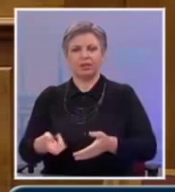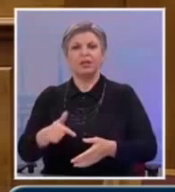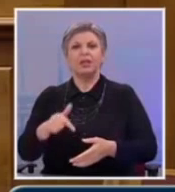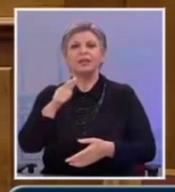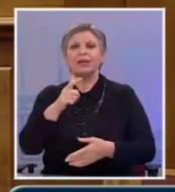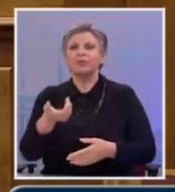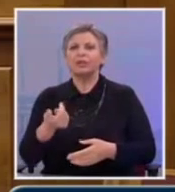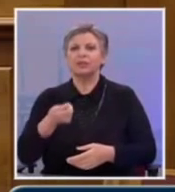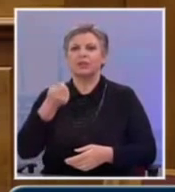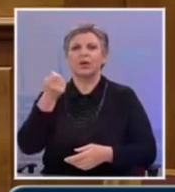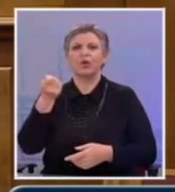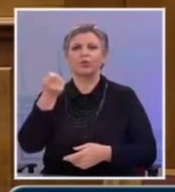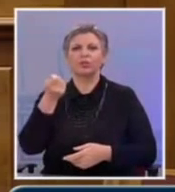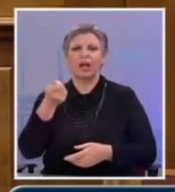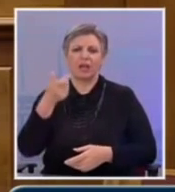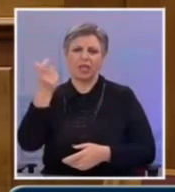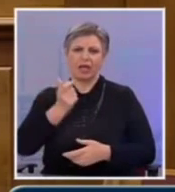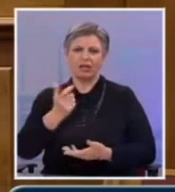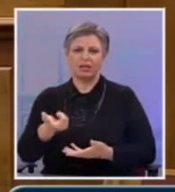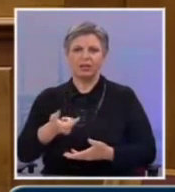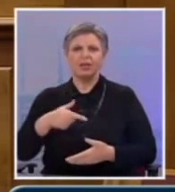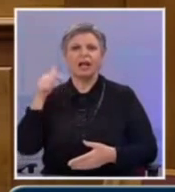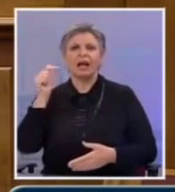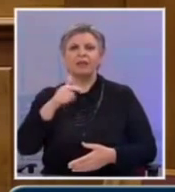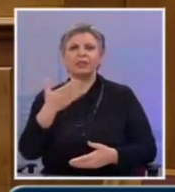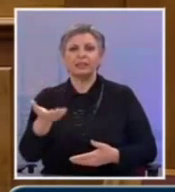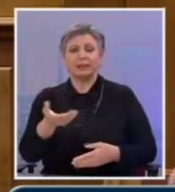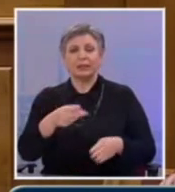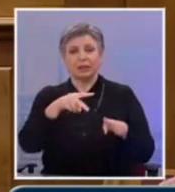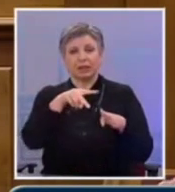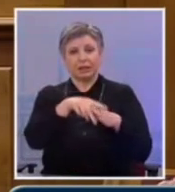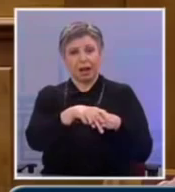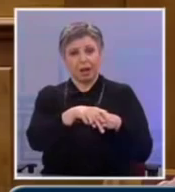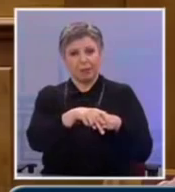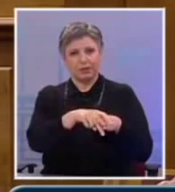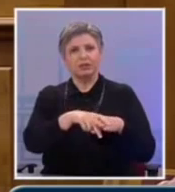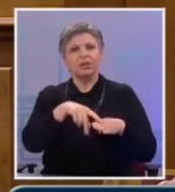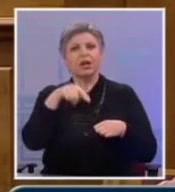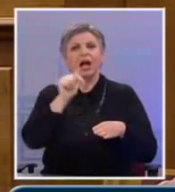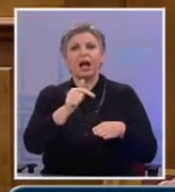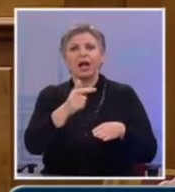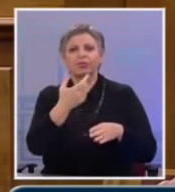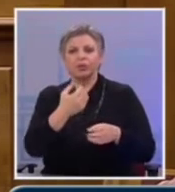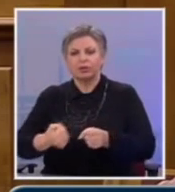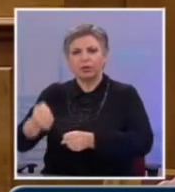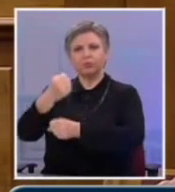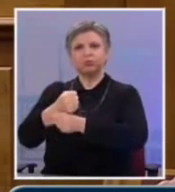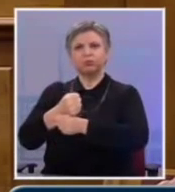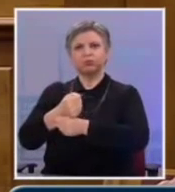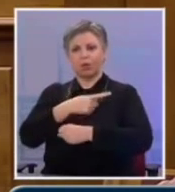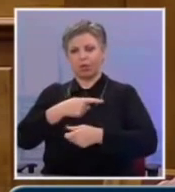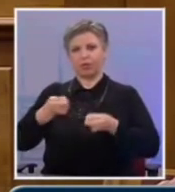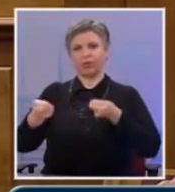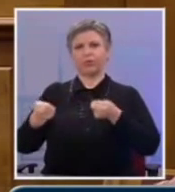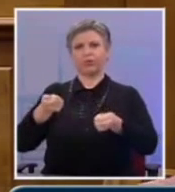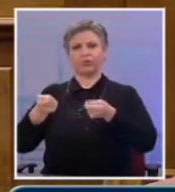λογική. βάζουν τις τράπεζες να επιτηρούν την πραγματική οικονομία διότι αυτή είναι